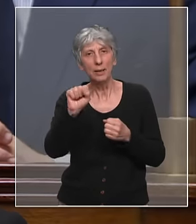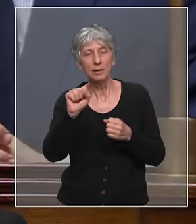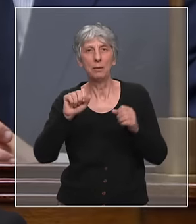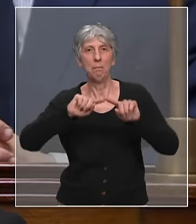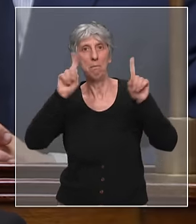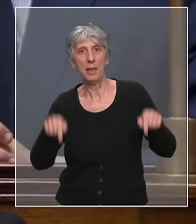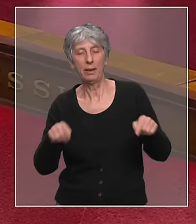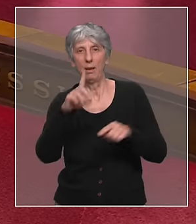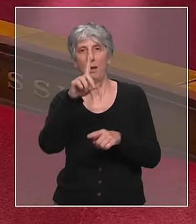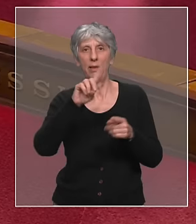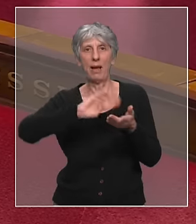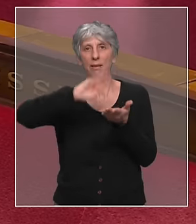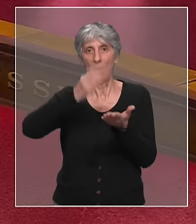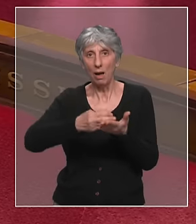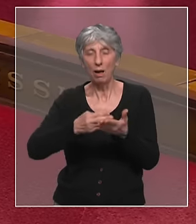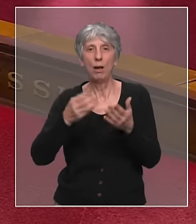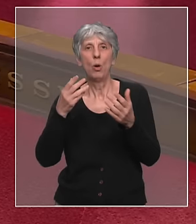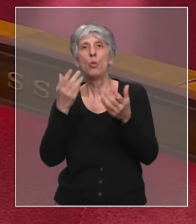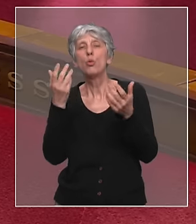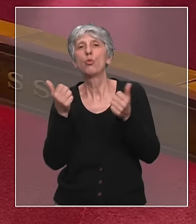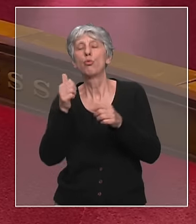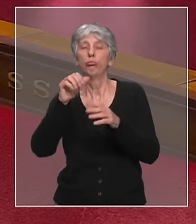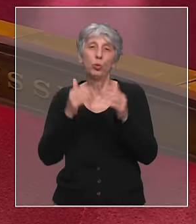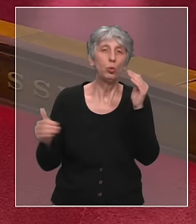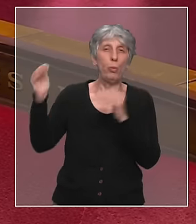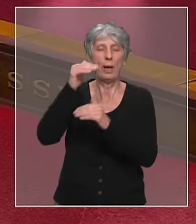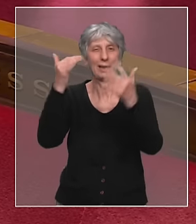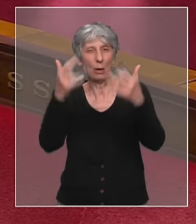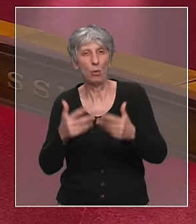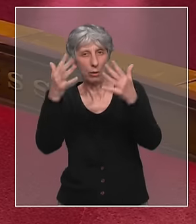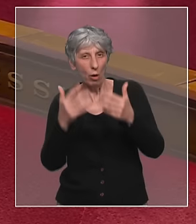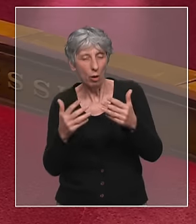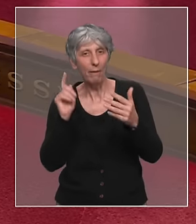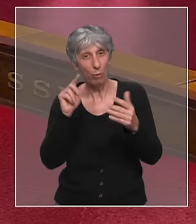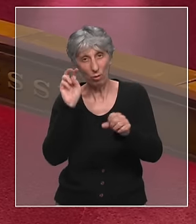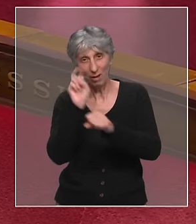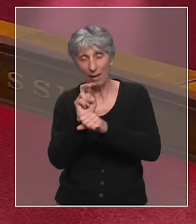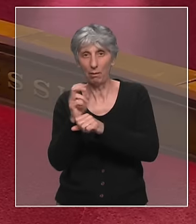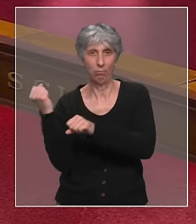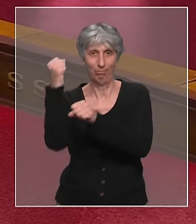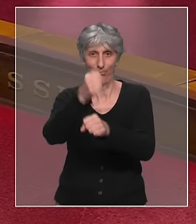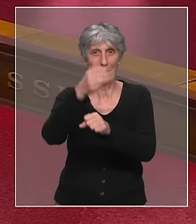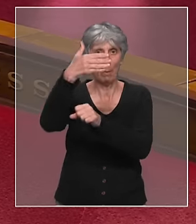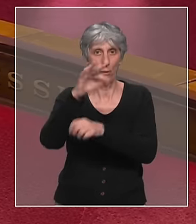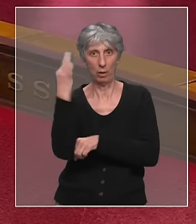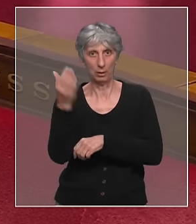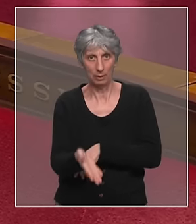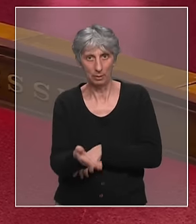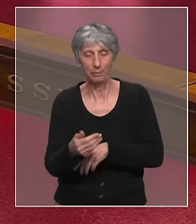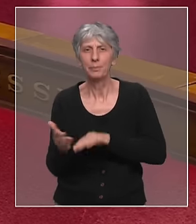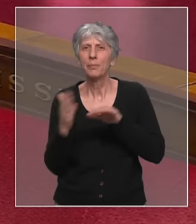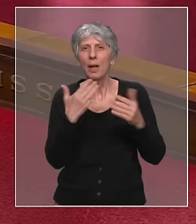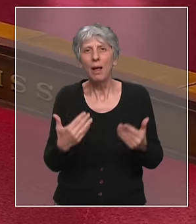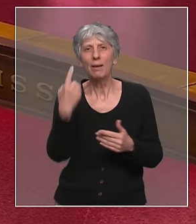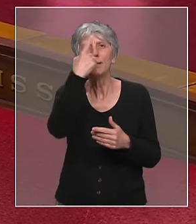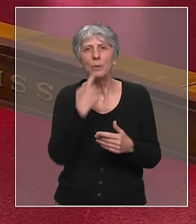et Sécurité, ou les activités de supercalculateurs, pour qu'elles restent sous pavillon français. À partir de là, vous posez une question, c'est de quel